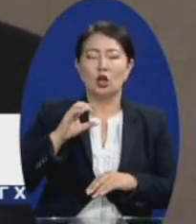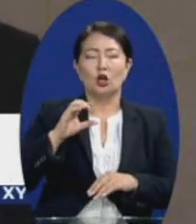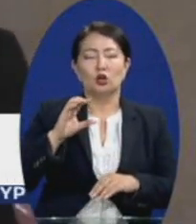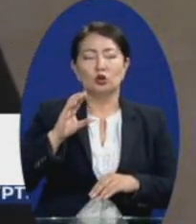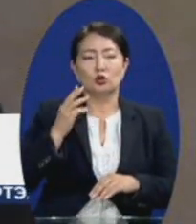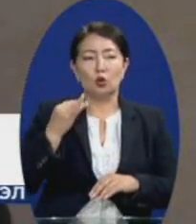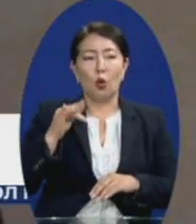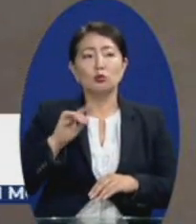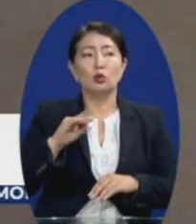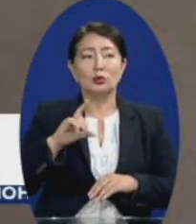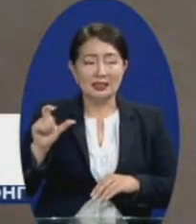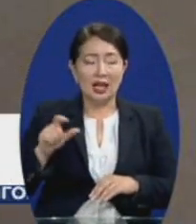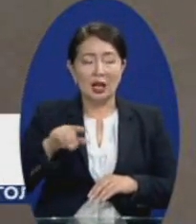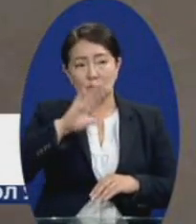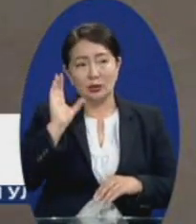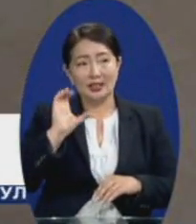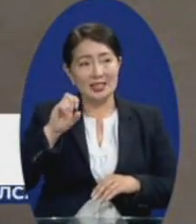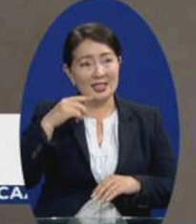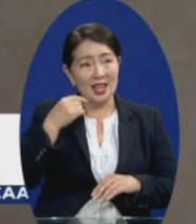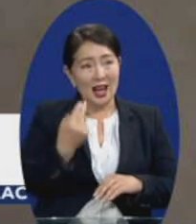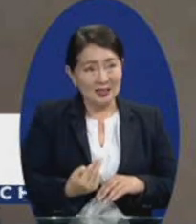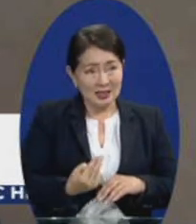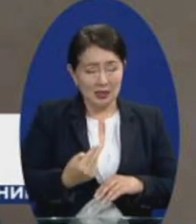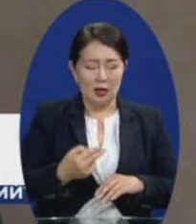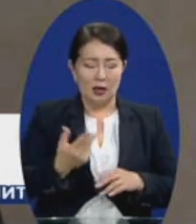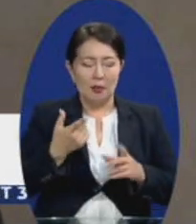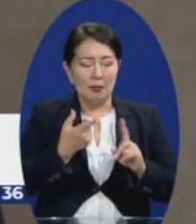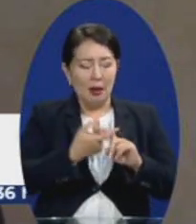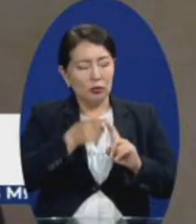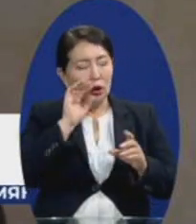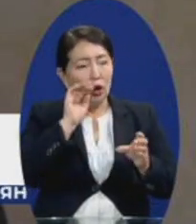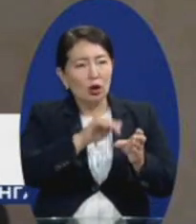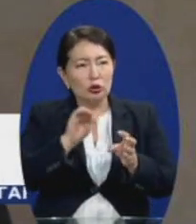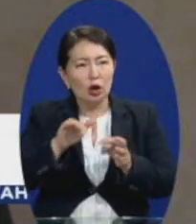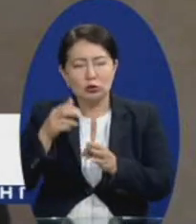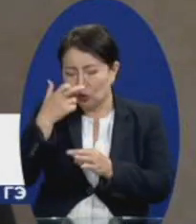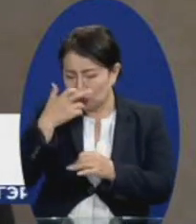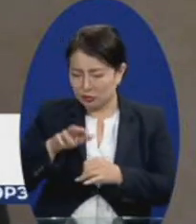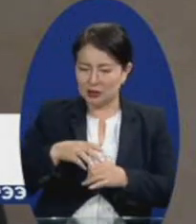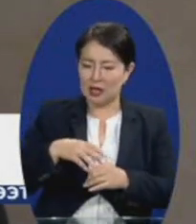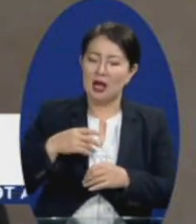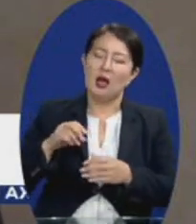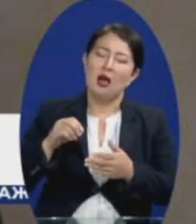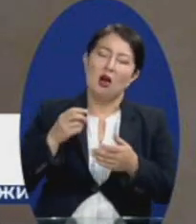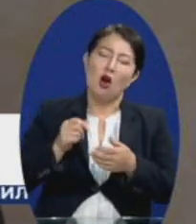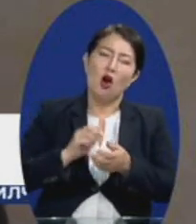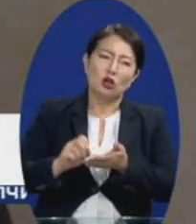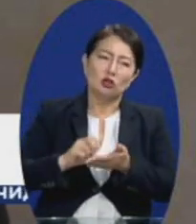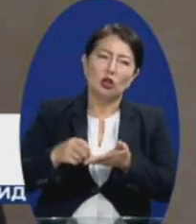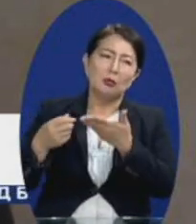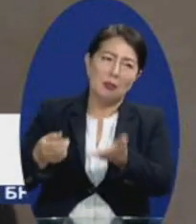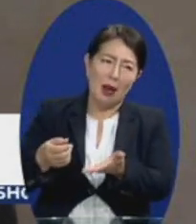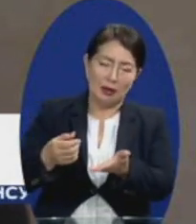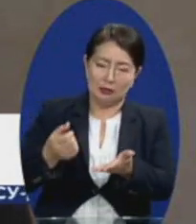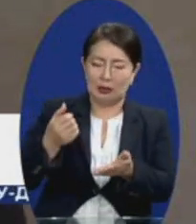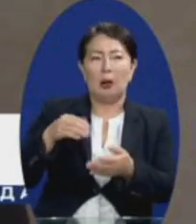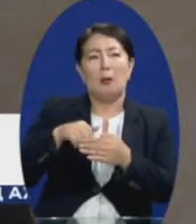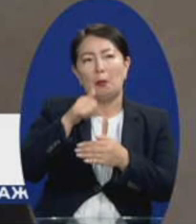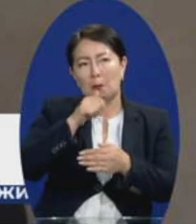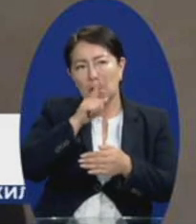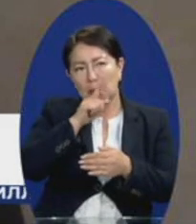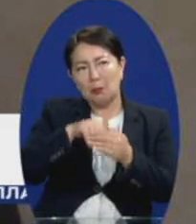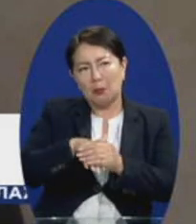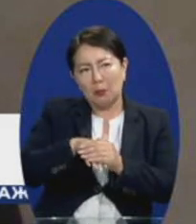гэдэг энэ байг холбогдох байгууллагуудаар явсан уу? Явсан. 7-8 жил явсан. Өрөвдөл дарагдсан очихоор одоо тийшээ